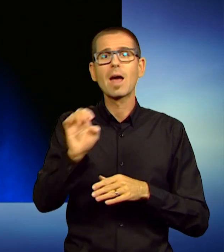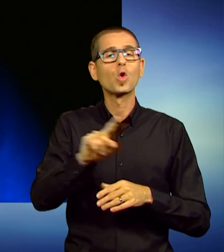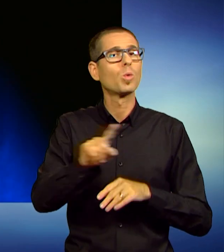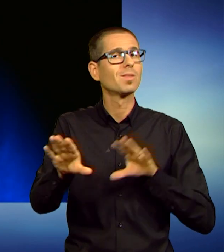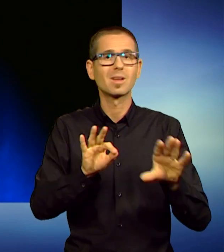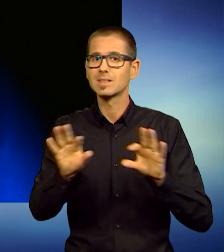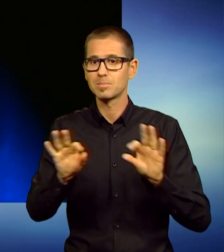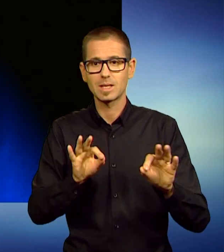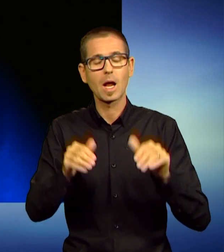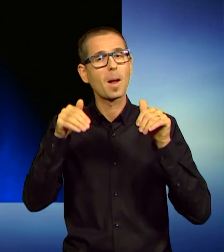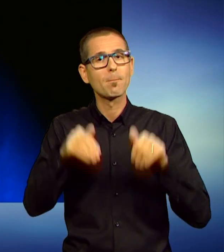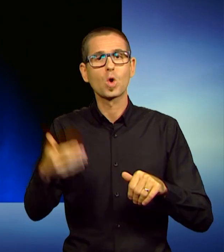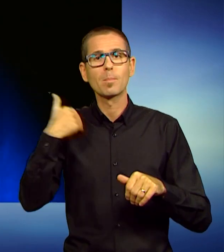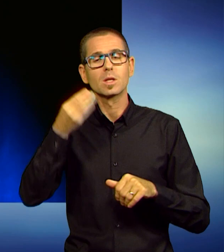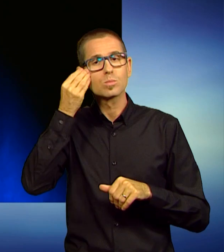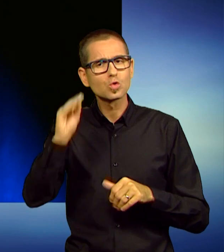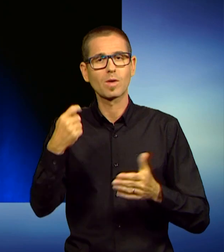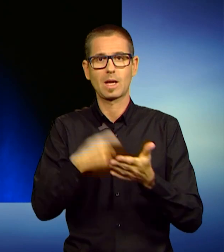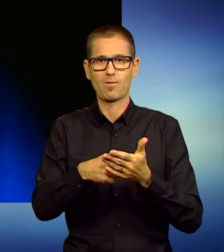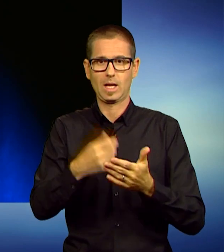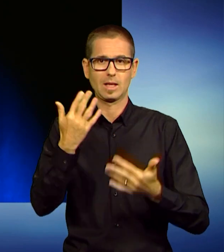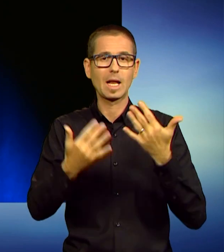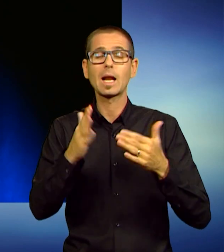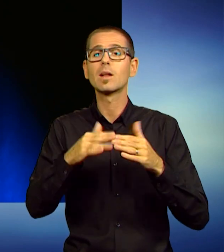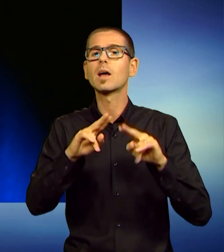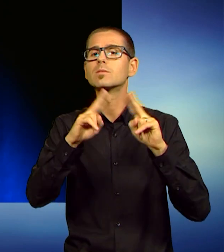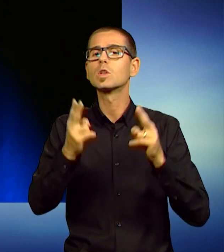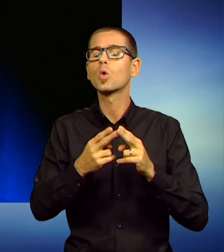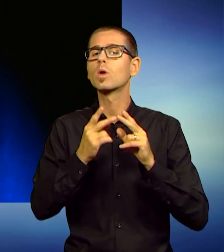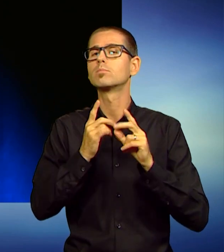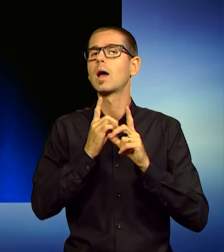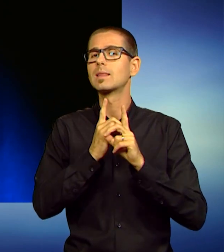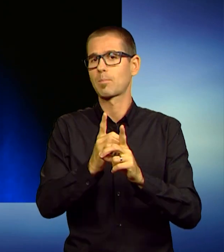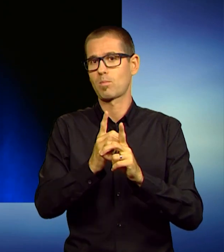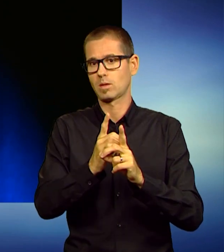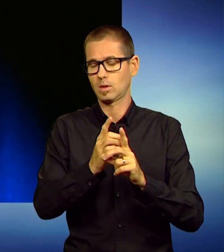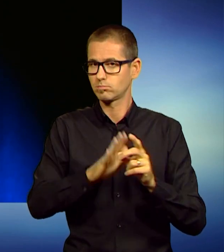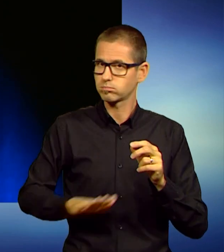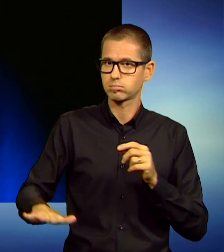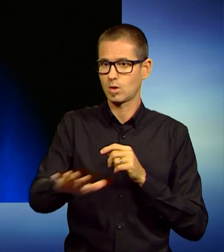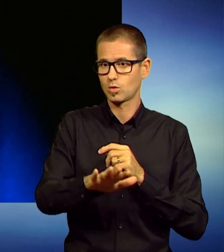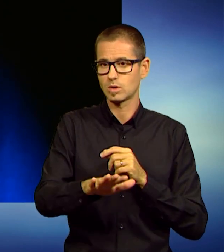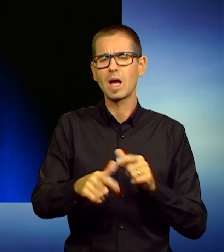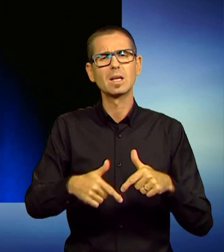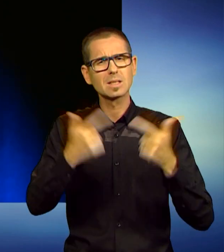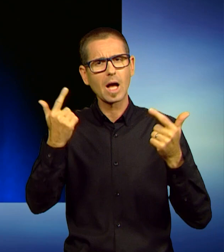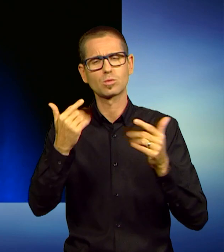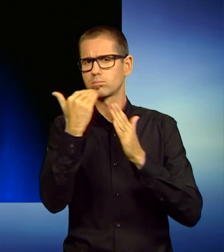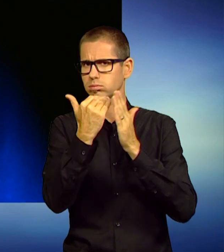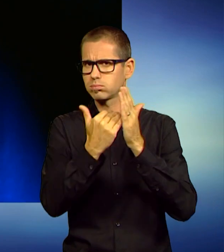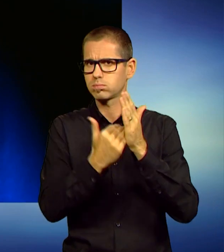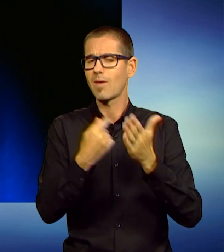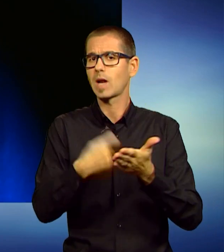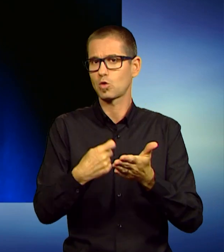izbire. Mora biti spoštovanja vreden igralec na svetovnem diplomatskem parketu z jasno opredeljenimi vrednotami, ki